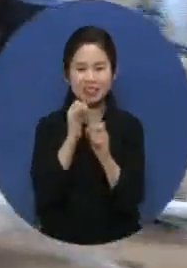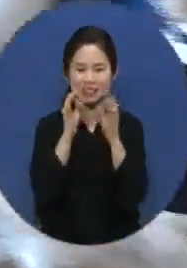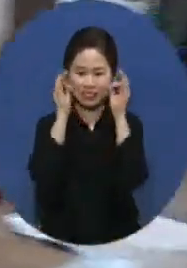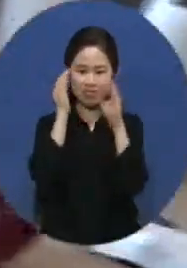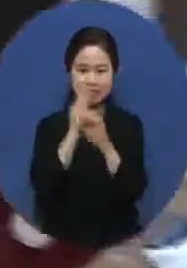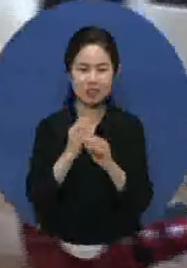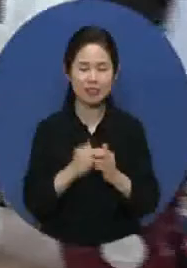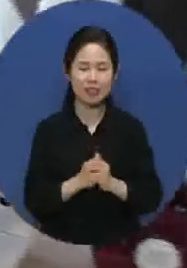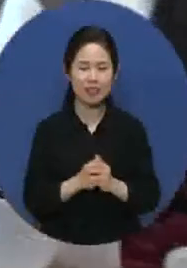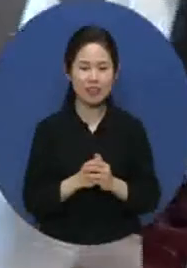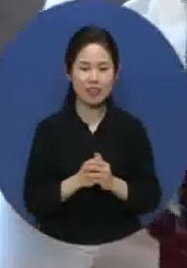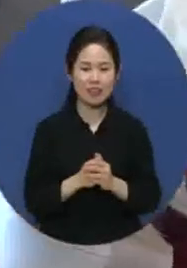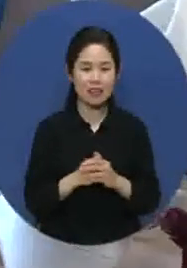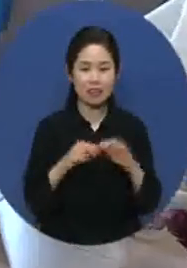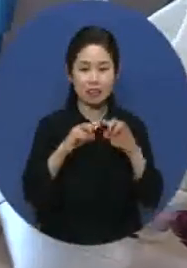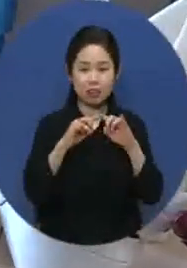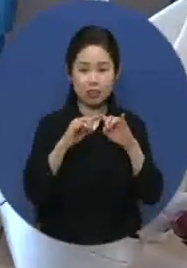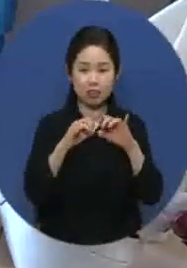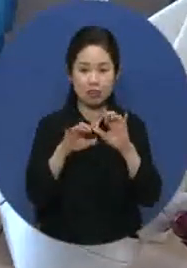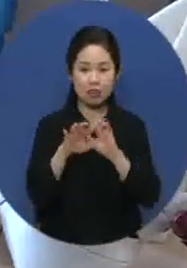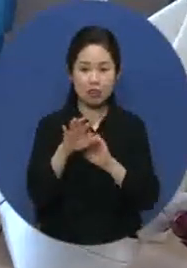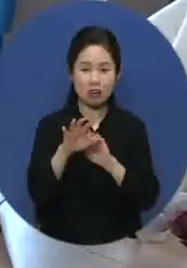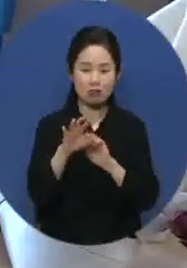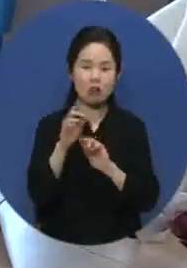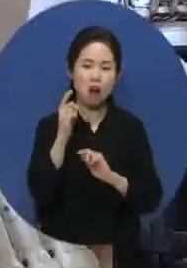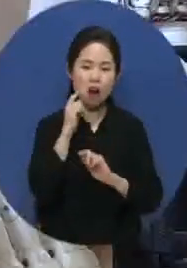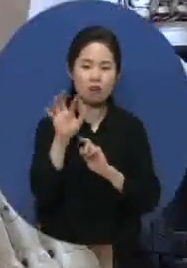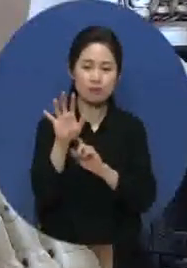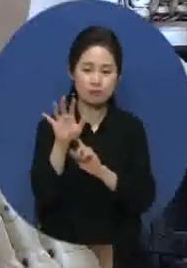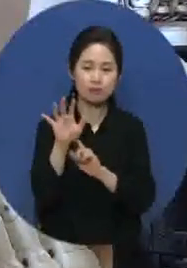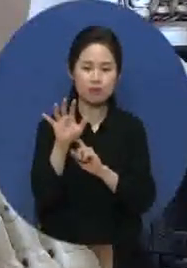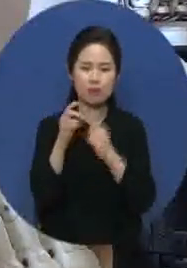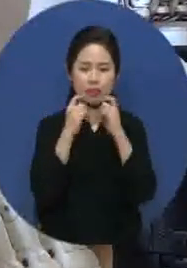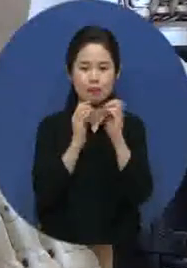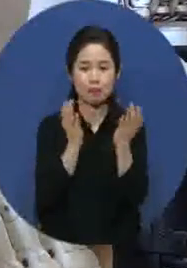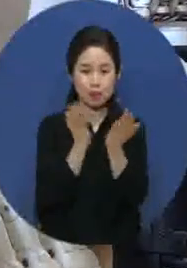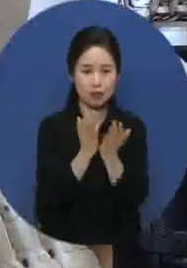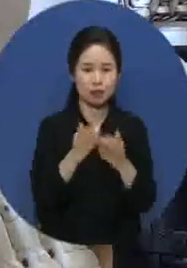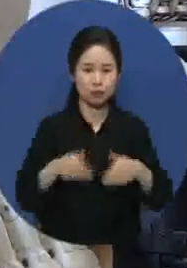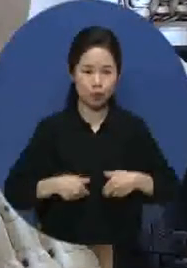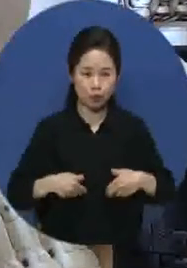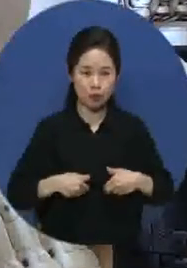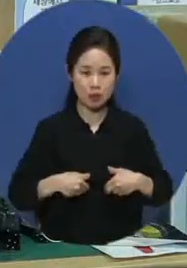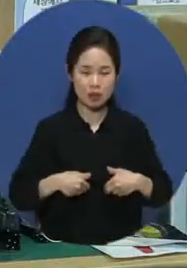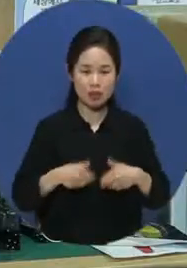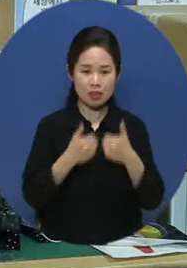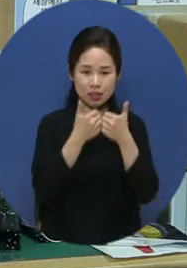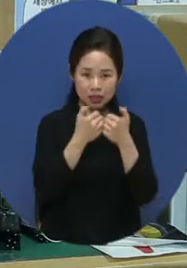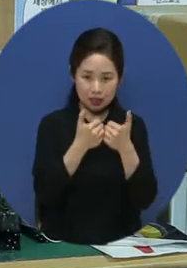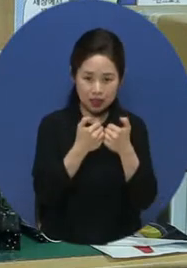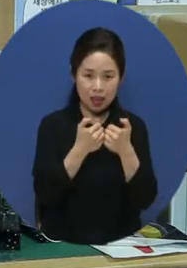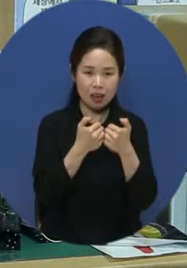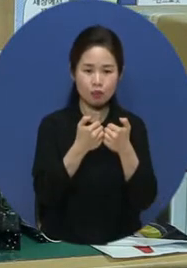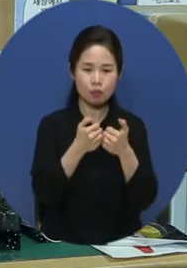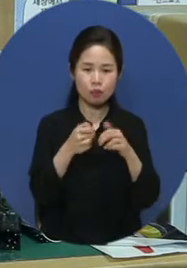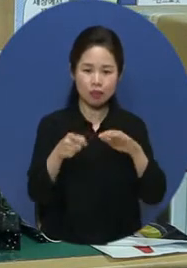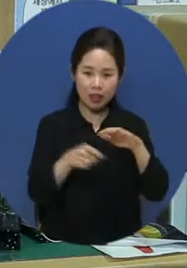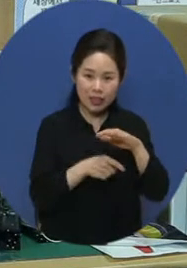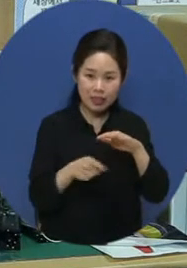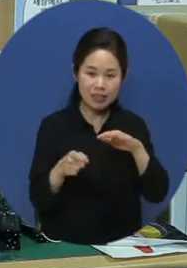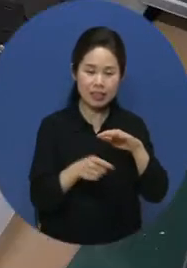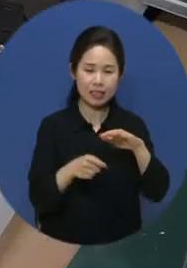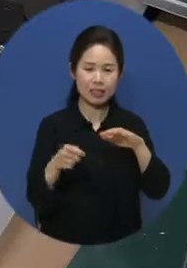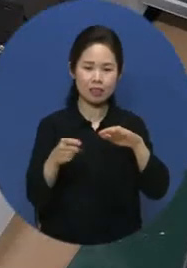전자의수 제작은 개인 맞춤형으로 진행되고 있습니다. 상담과 스캐닝, 프린팅, 조립,